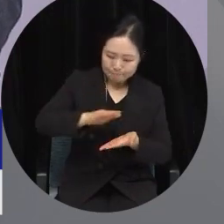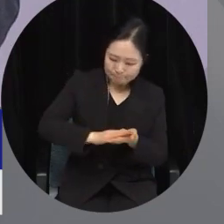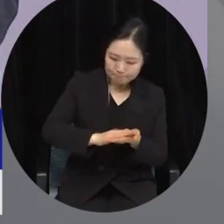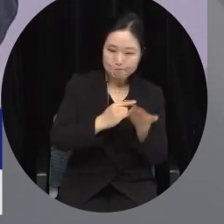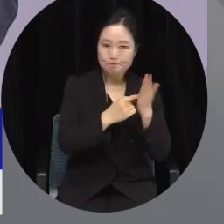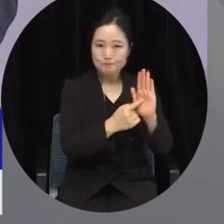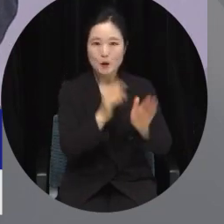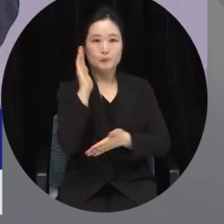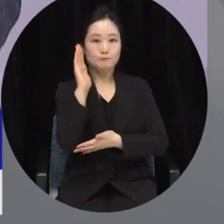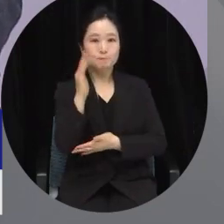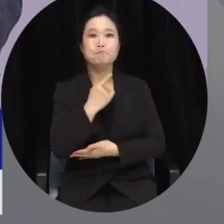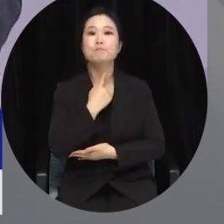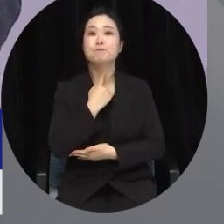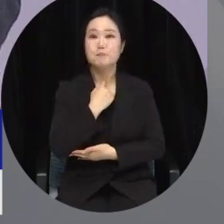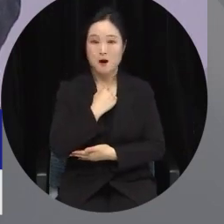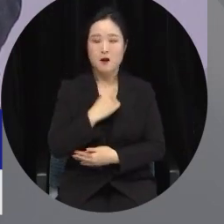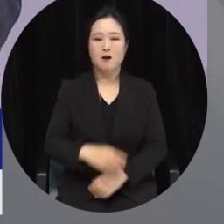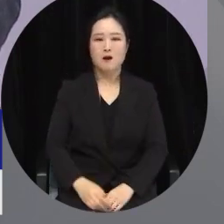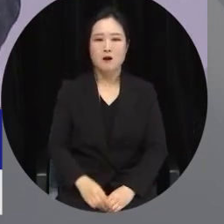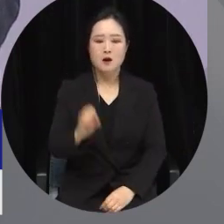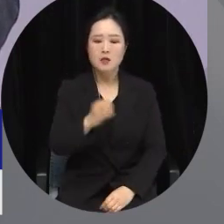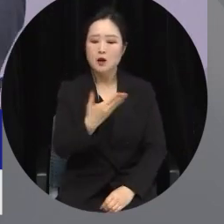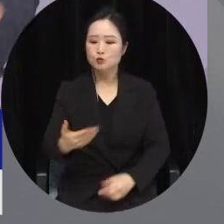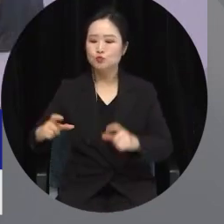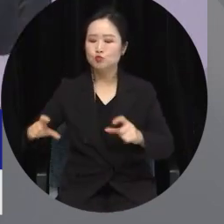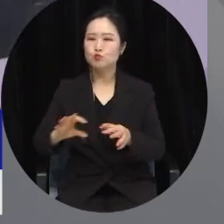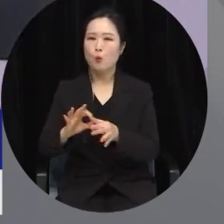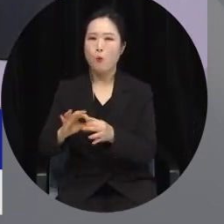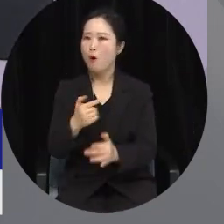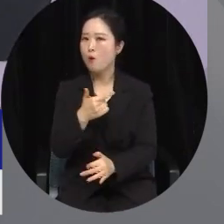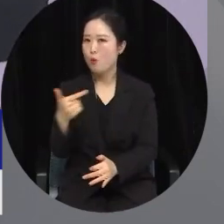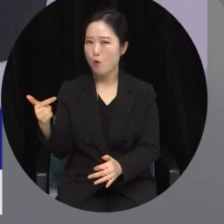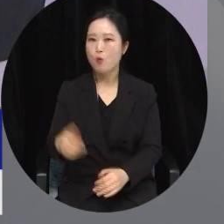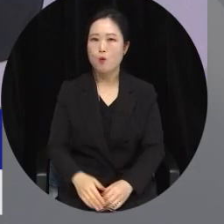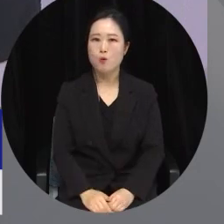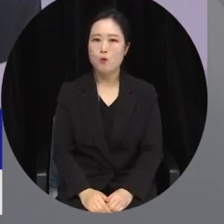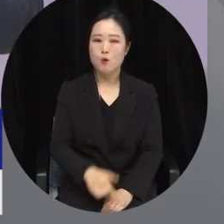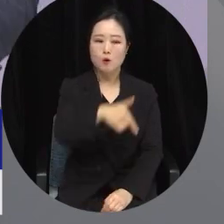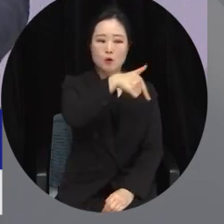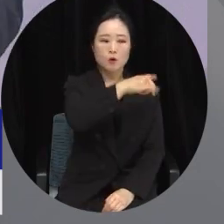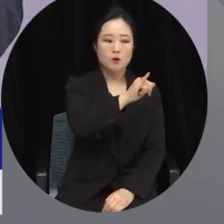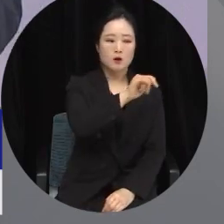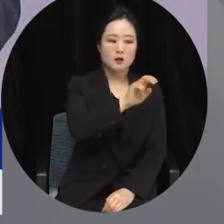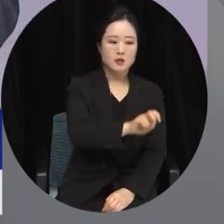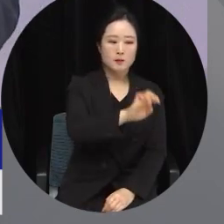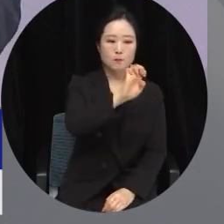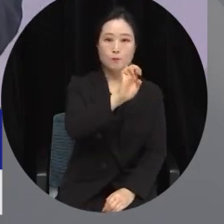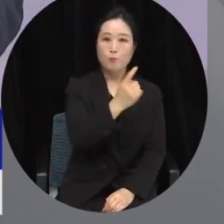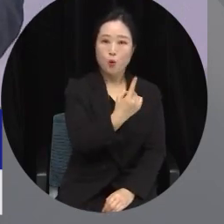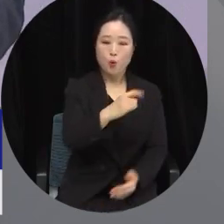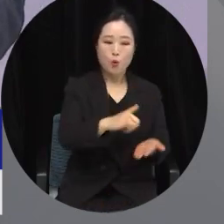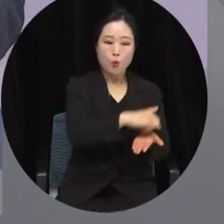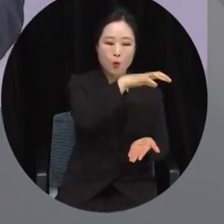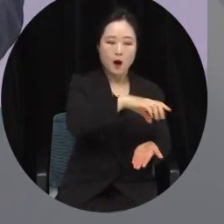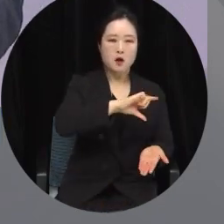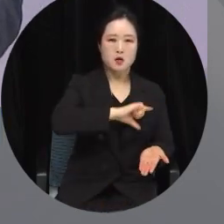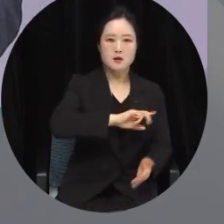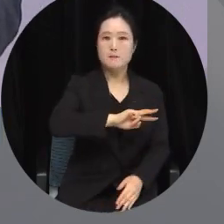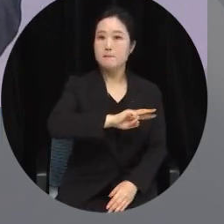우리 지역과 직결되어 있습니다. 김포공항 명칭을 서울국정으로 바꾼다. 그 다음에